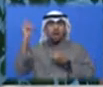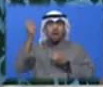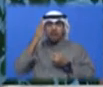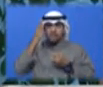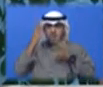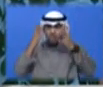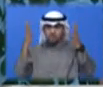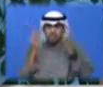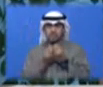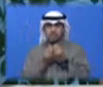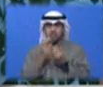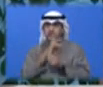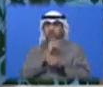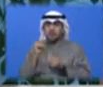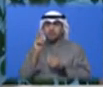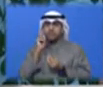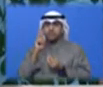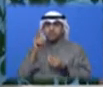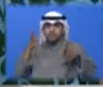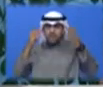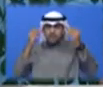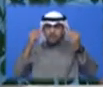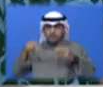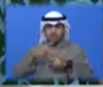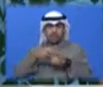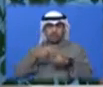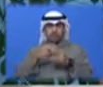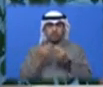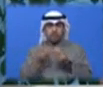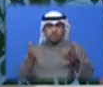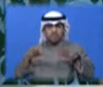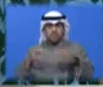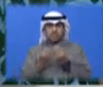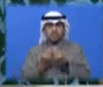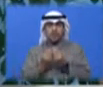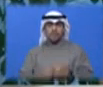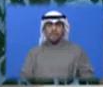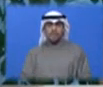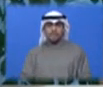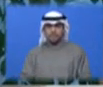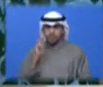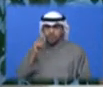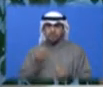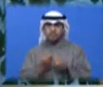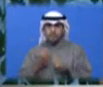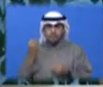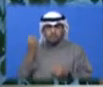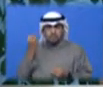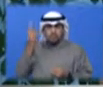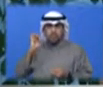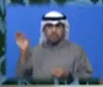ومشروع المعايير الوطنية للتعليم في دولة الكويت، ومشروع كذلك رخصة